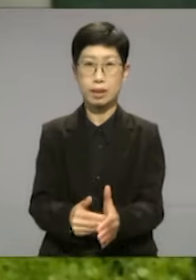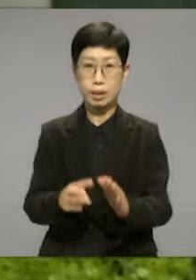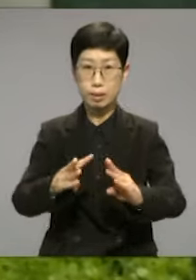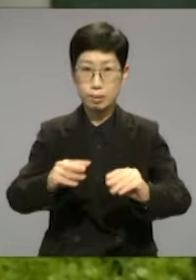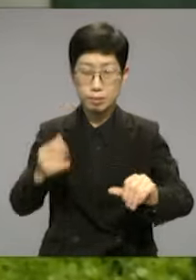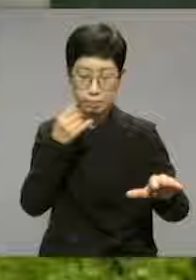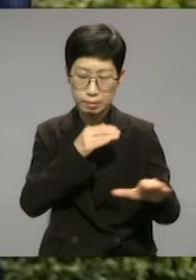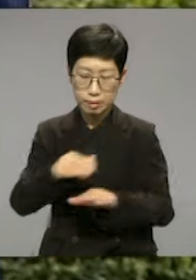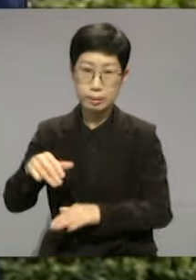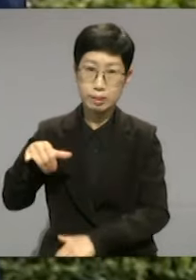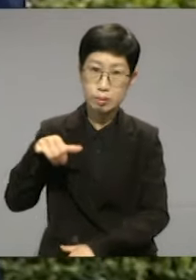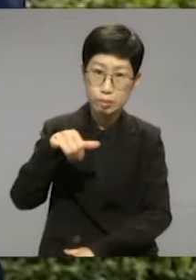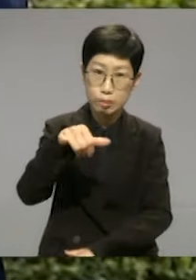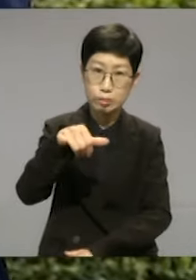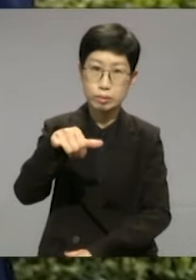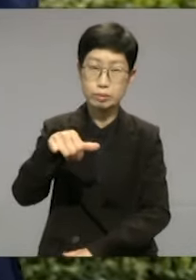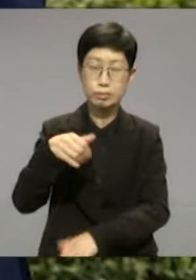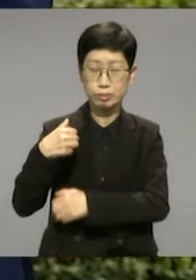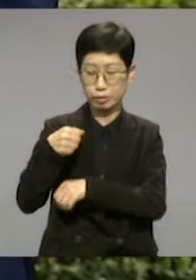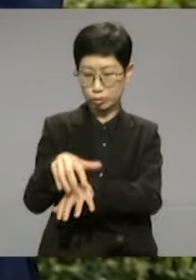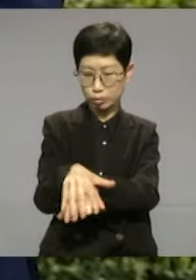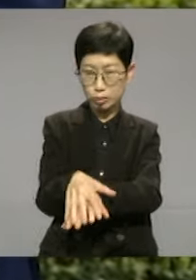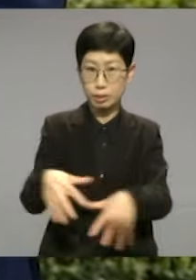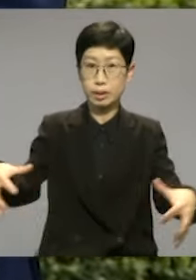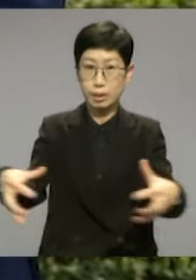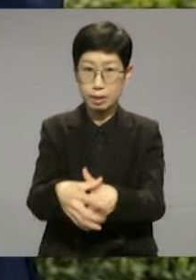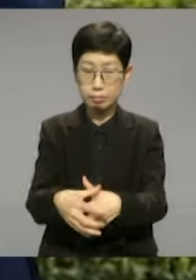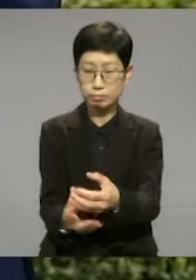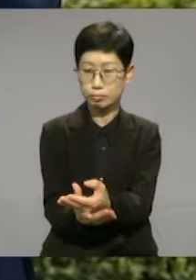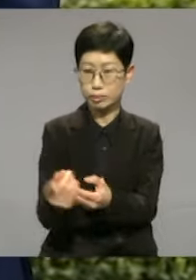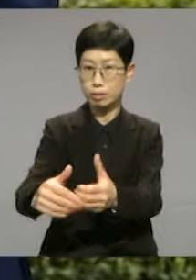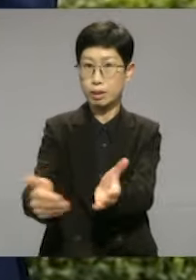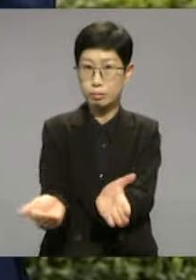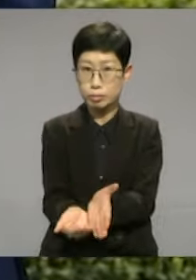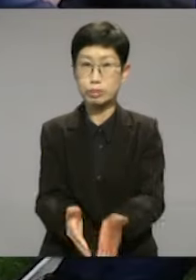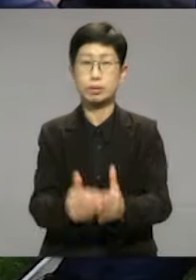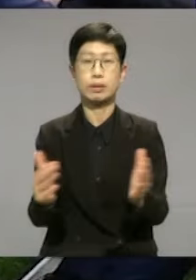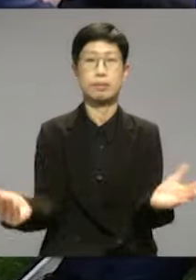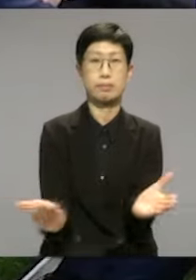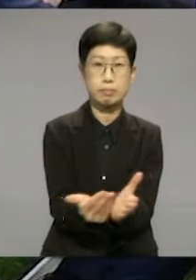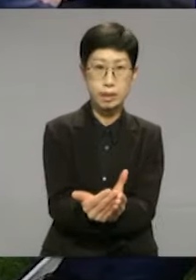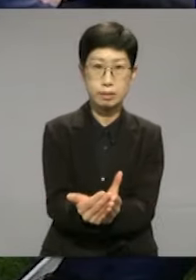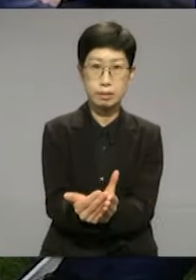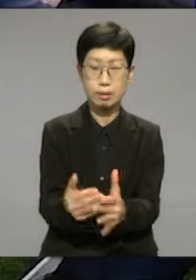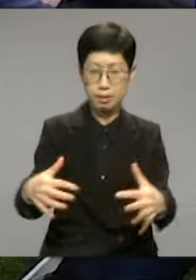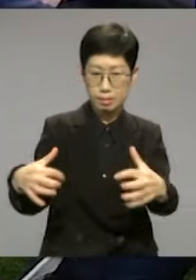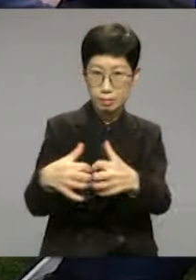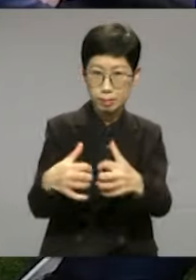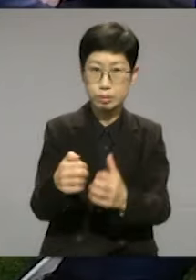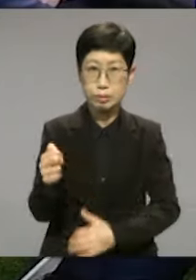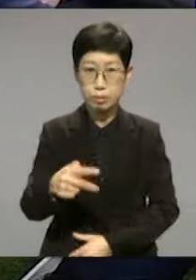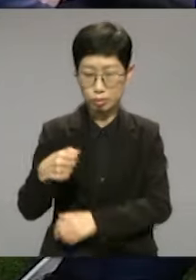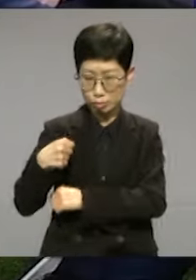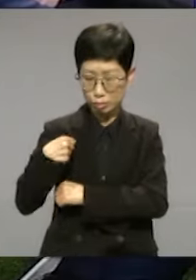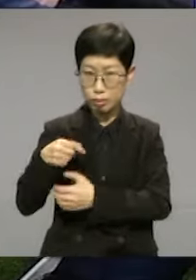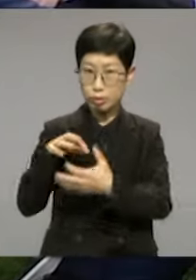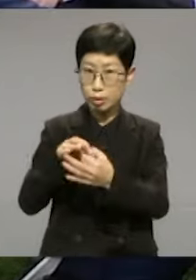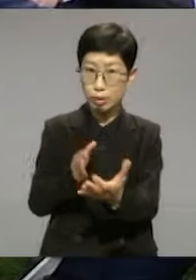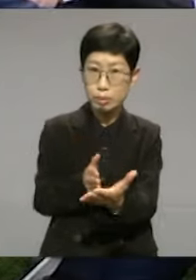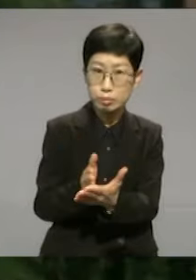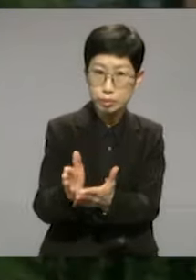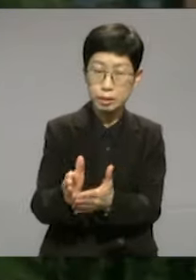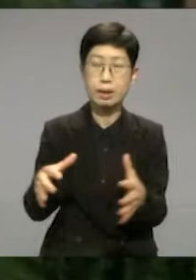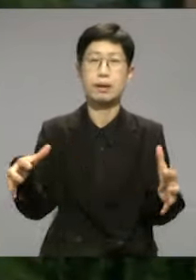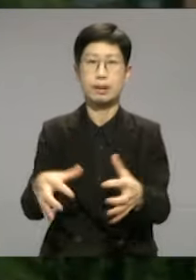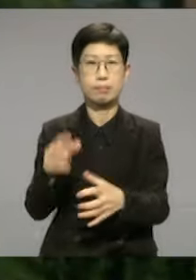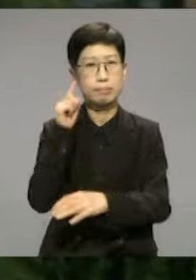자대를 통합하는 자위대 통합 사령부 출범에 맞춰 주일 미군과 작전과 방위 역량을 원활하게 통합할